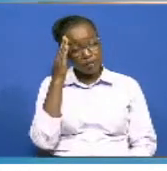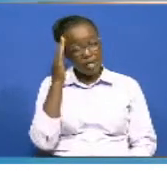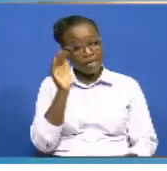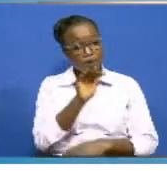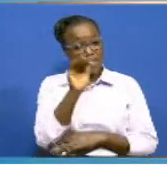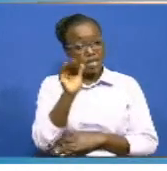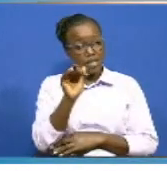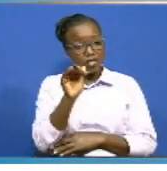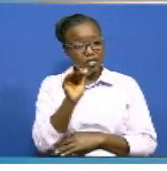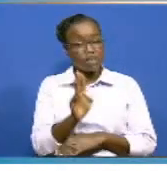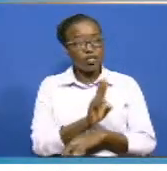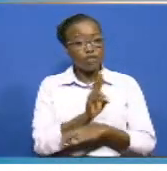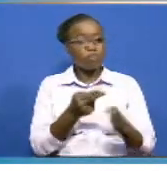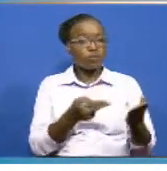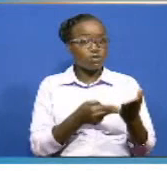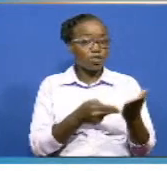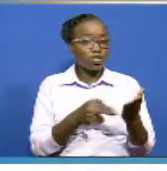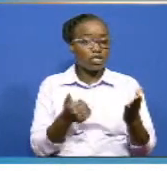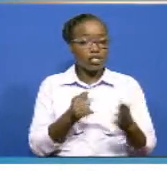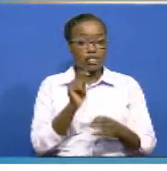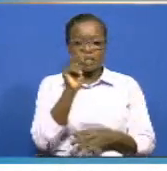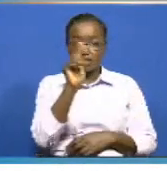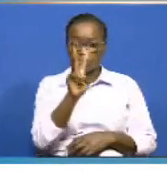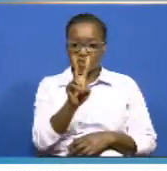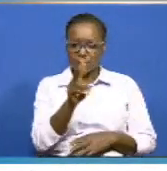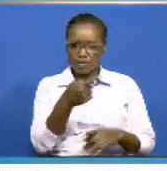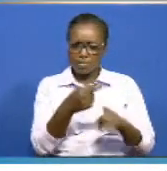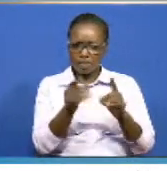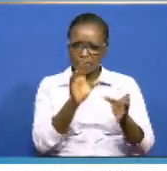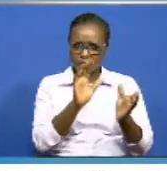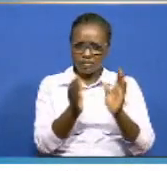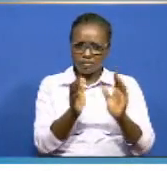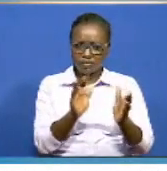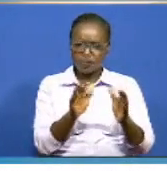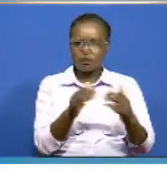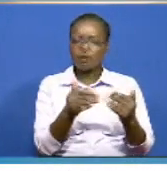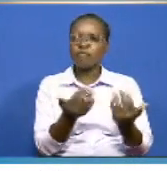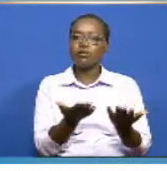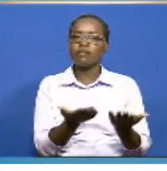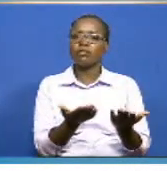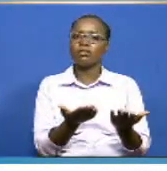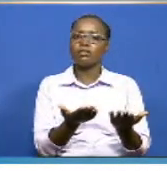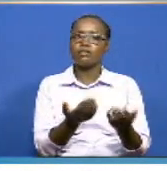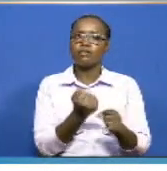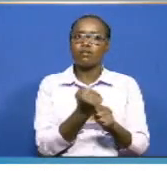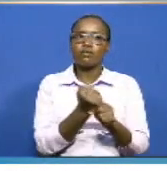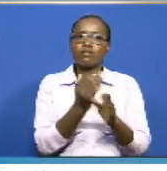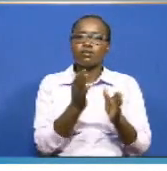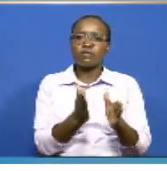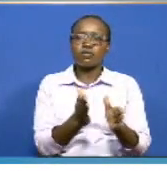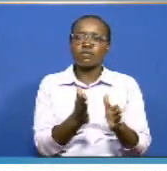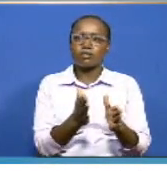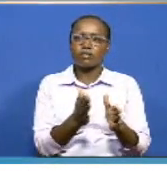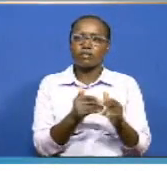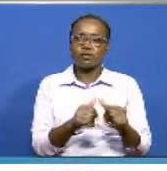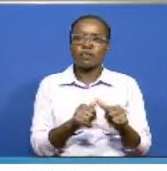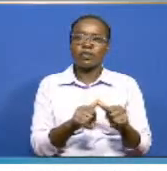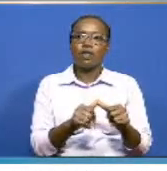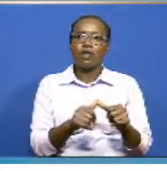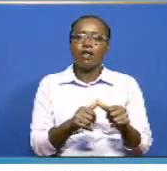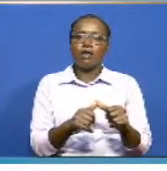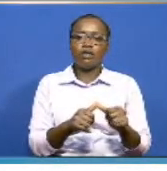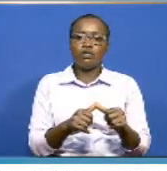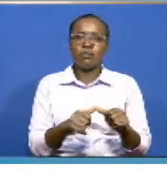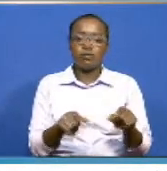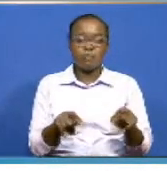mitandao kusoma, wengine kutumia hata runinga. Lakini unapolinganisha jinsi ambavyo wafanyikazi walifanya kazi na